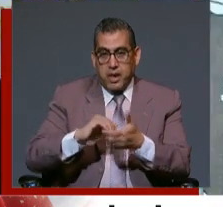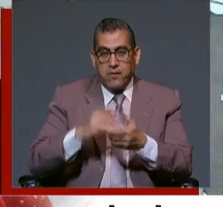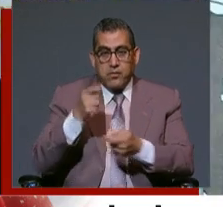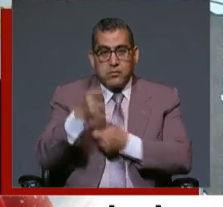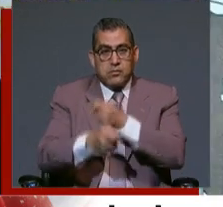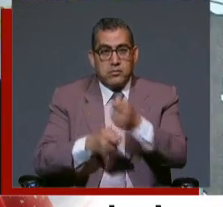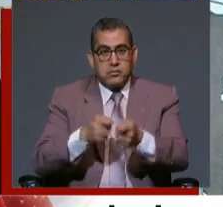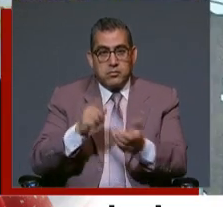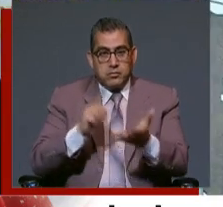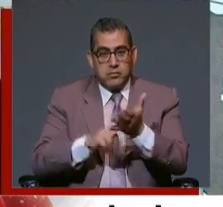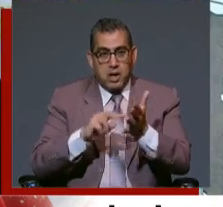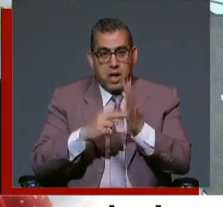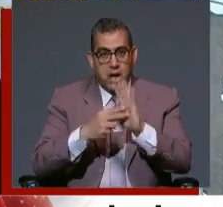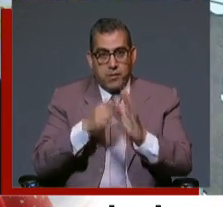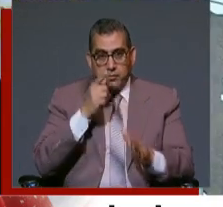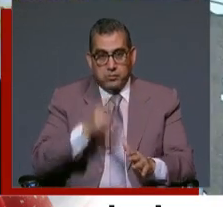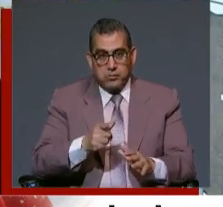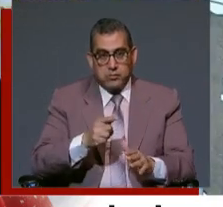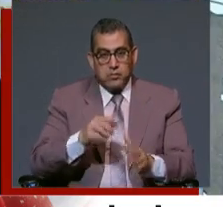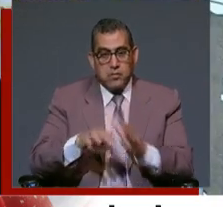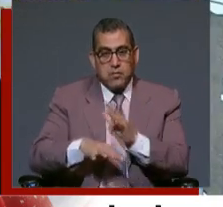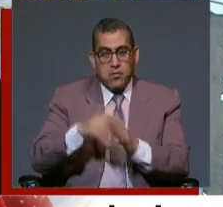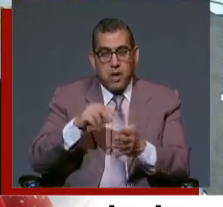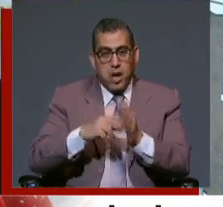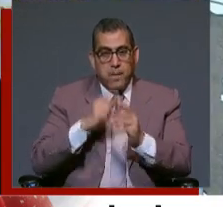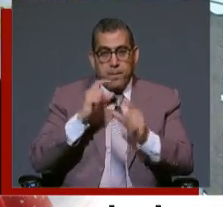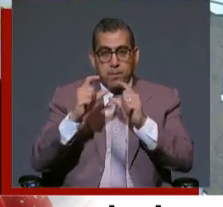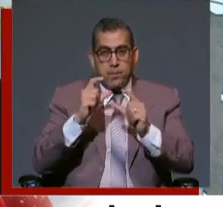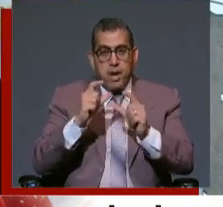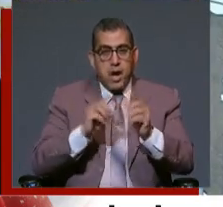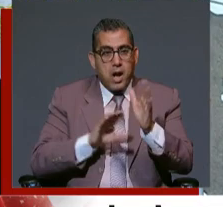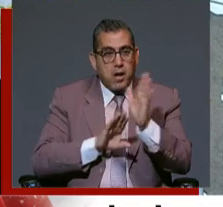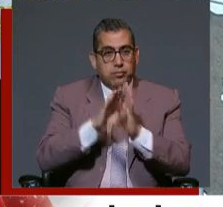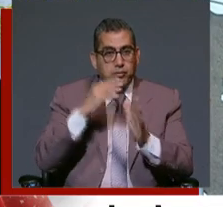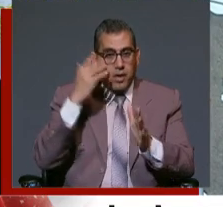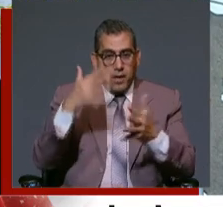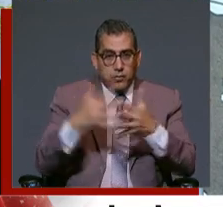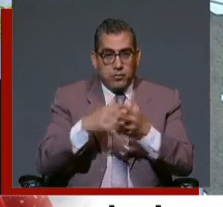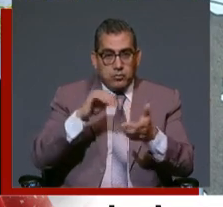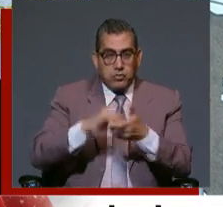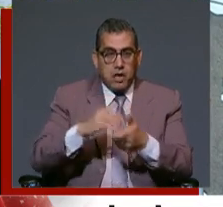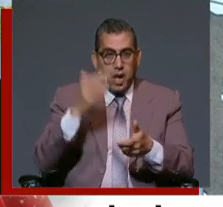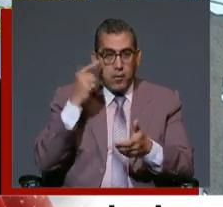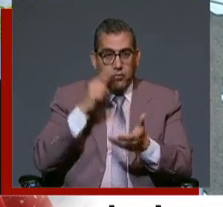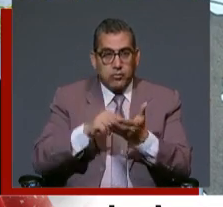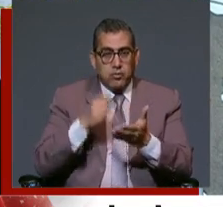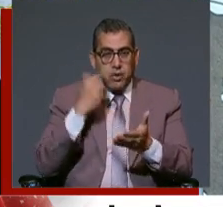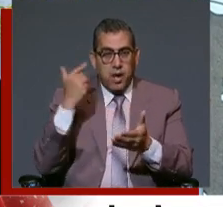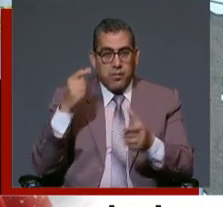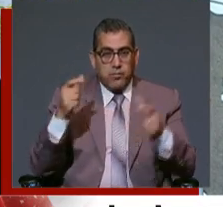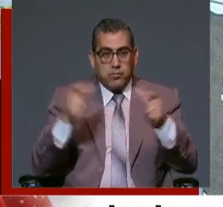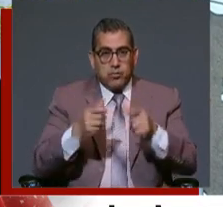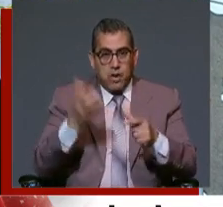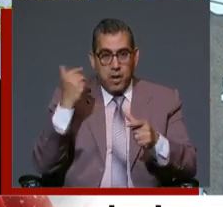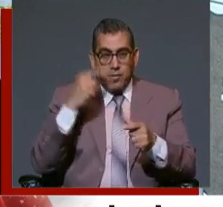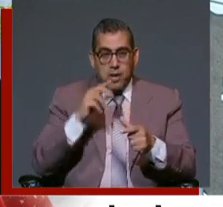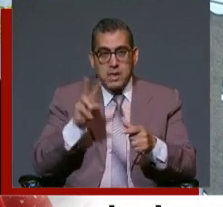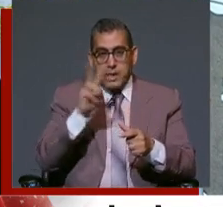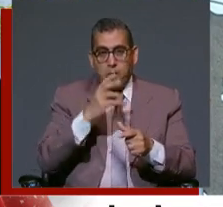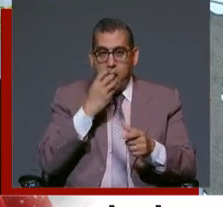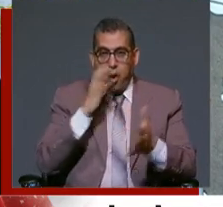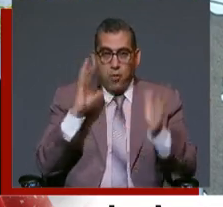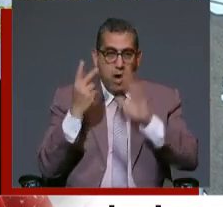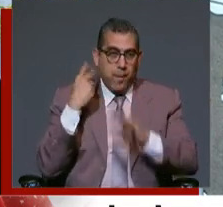المناسبة لتنفيذ الموقف الأفريقي المشترك الذي تم طرحه ومناقشته خلال مفاوضات كوب 27